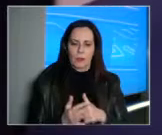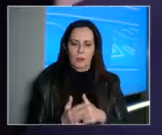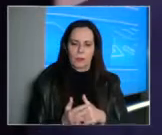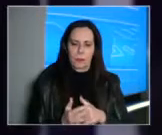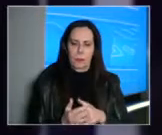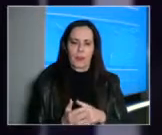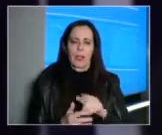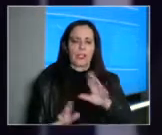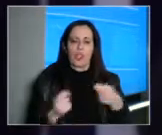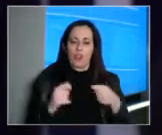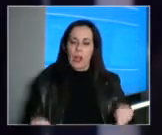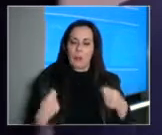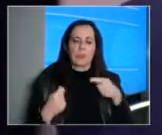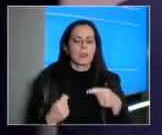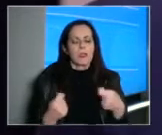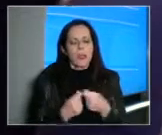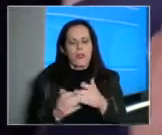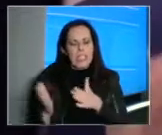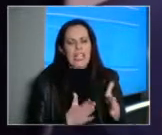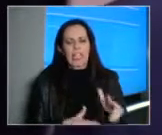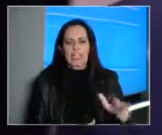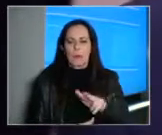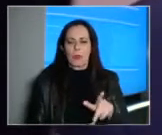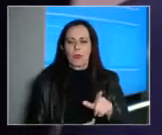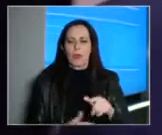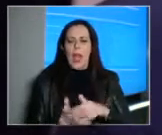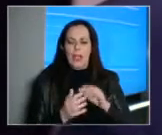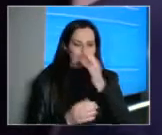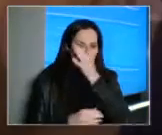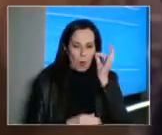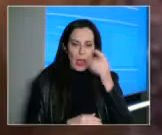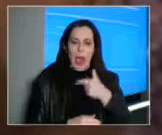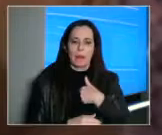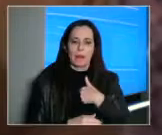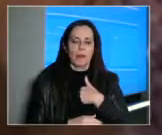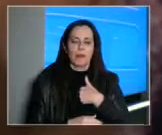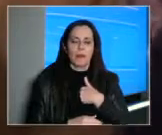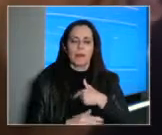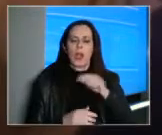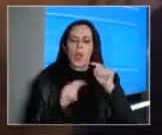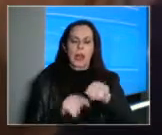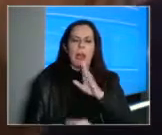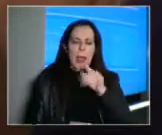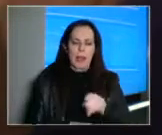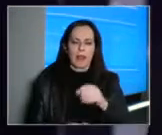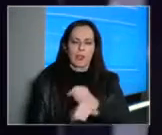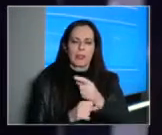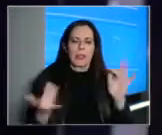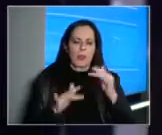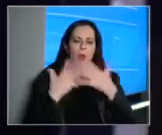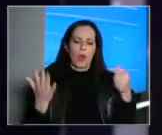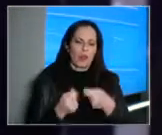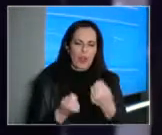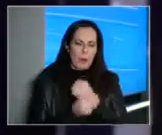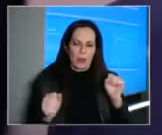public. Donc le burkini, je suis pour éviter, comme d'ailleurs le piège nous est tendu par celles et ceux qui veulent diviser la société, d'en faire un grand débat de